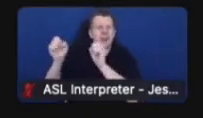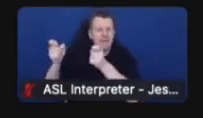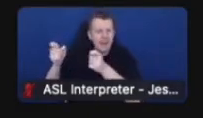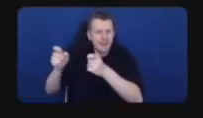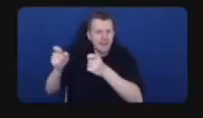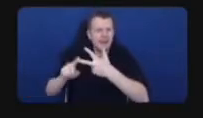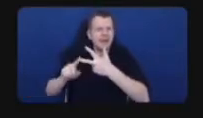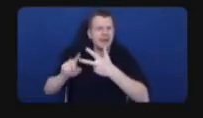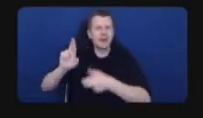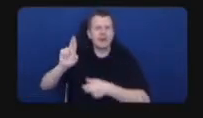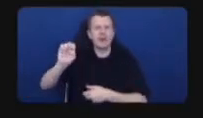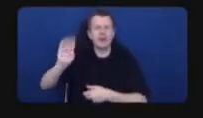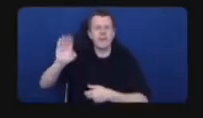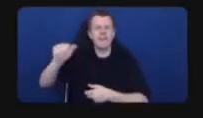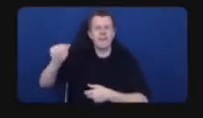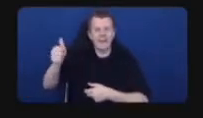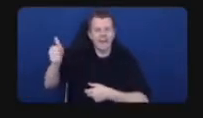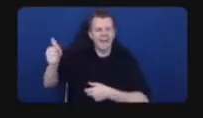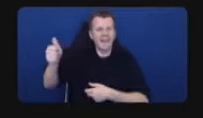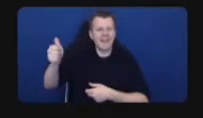Harvey，他是规定协调员，还有 Joshua Nussbaum